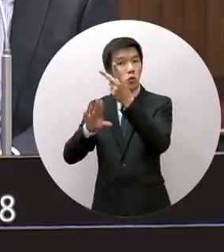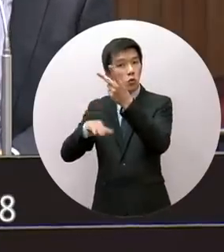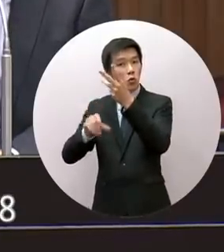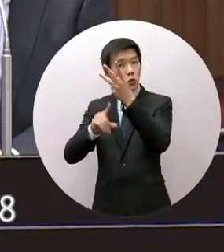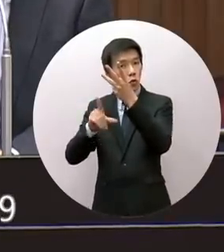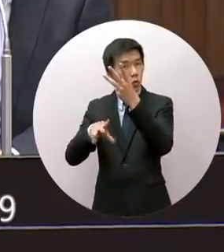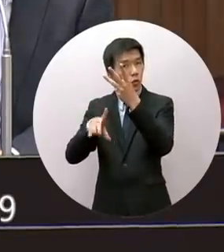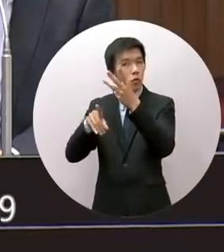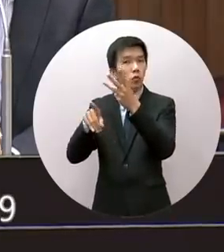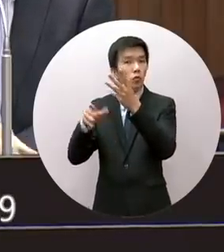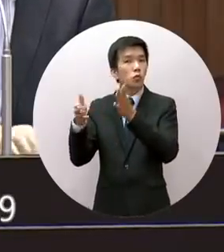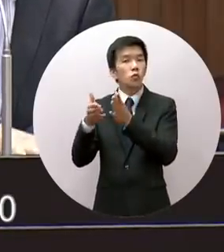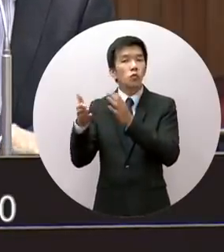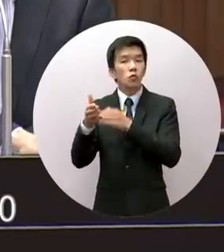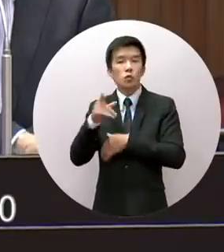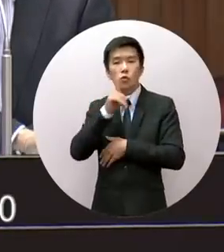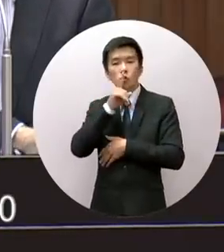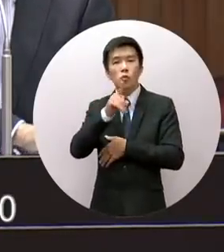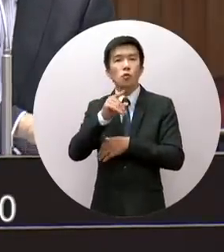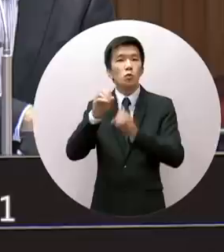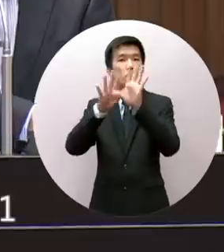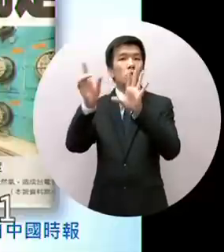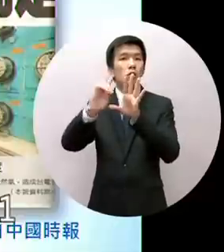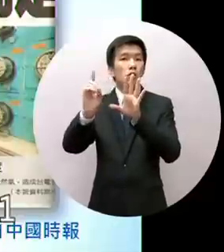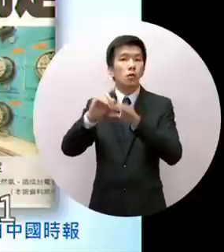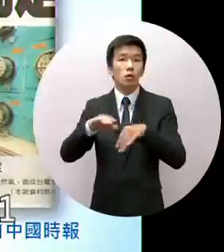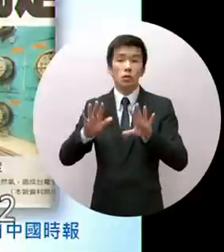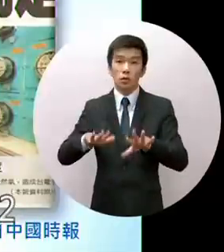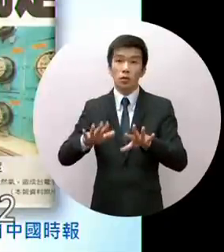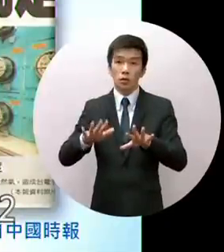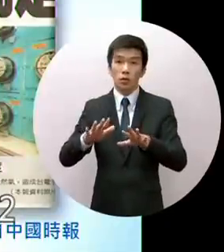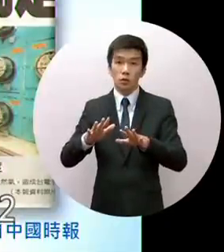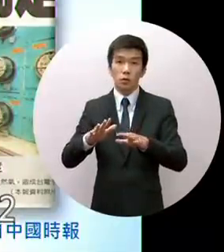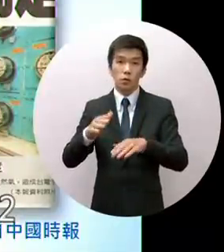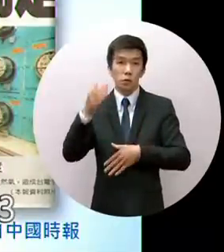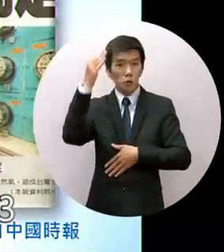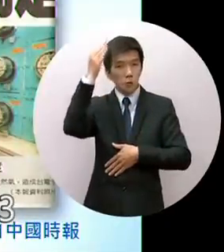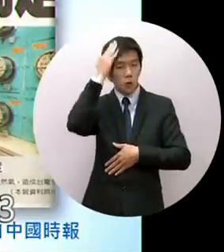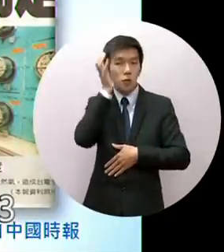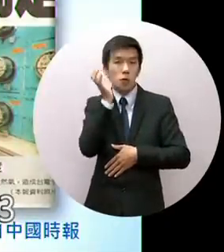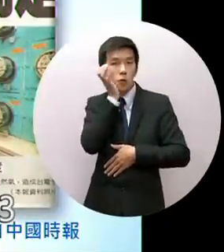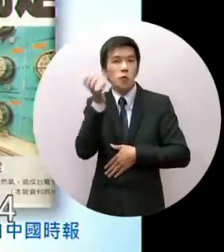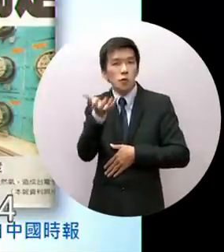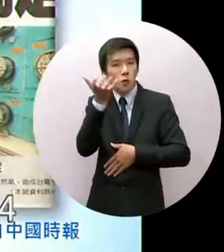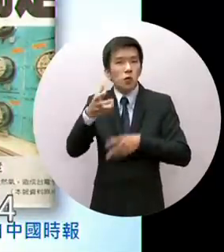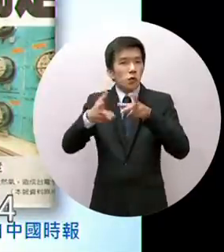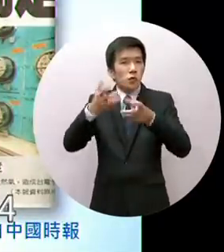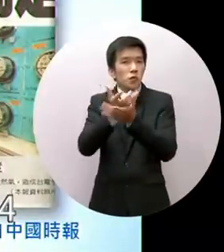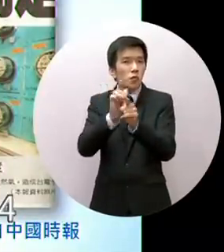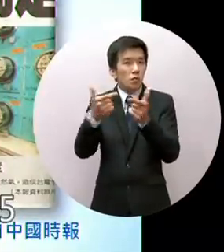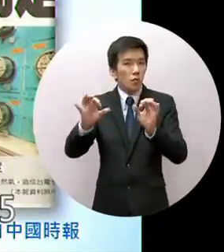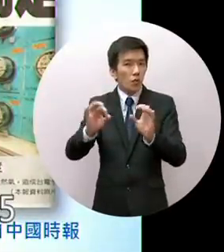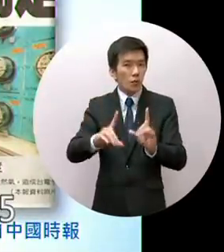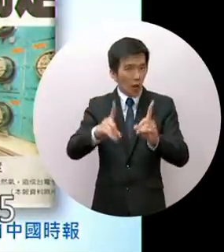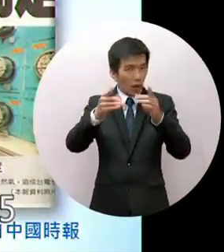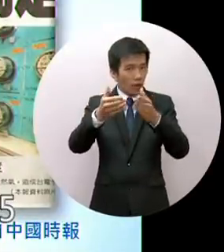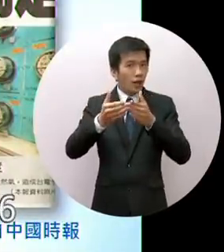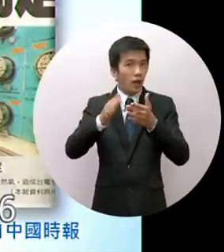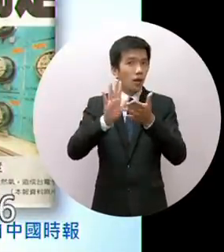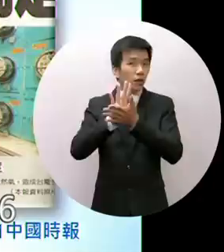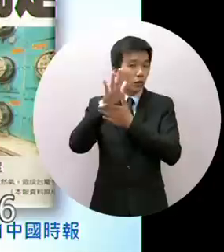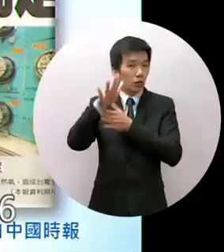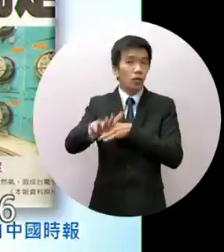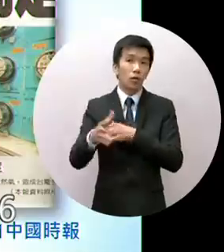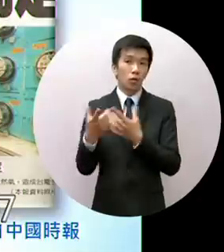的新闻稿，不是就在讲吗？燃料成本涨价呀，本来去年就要涨的没有